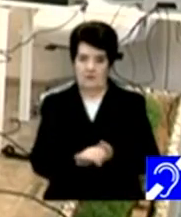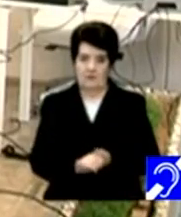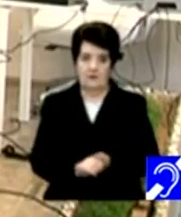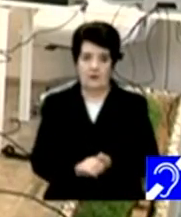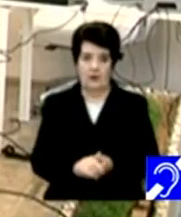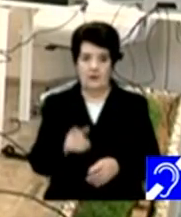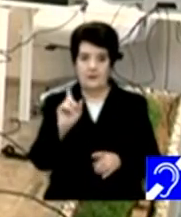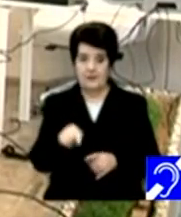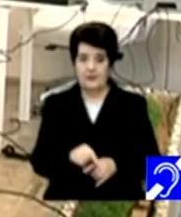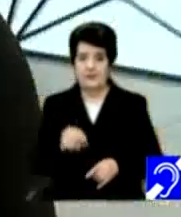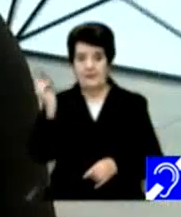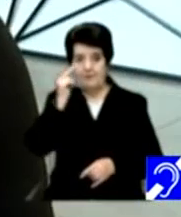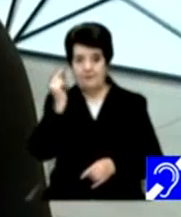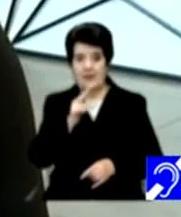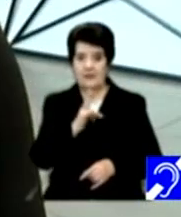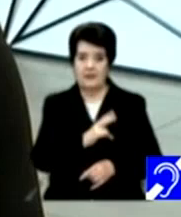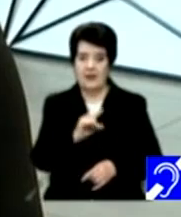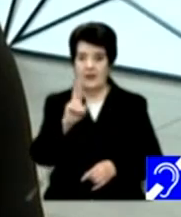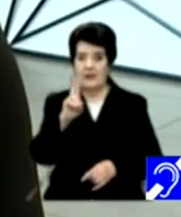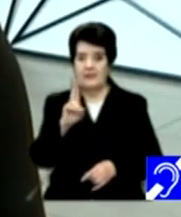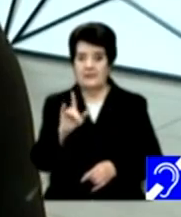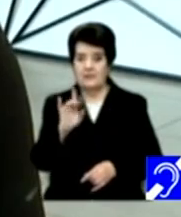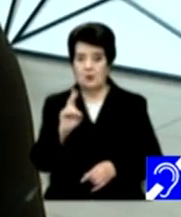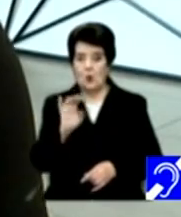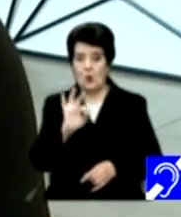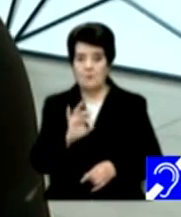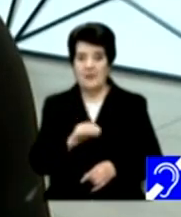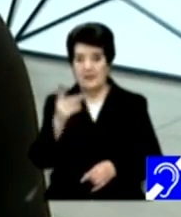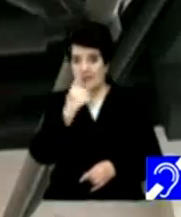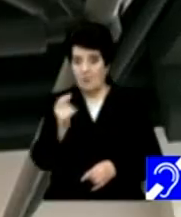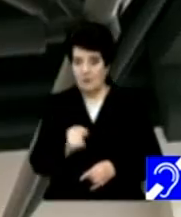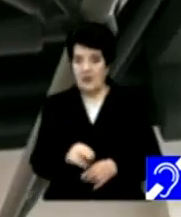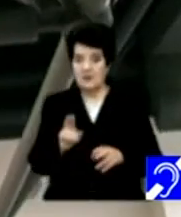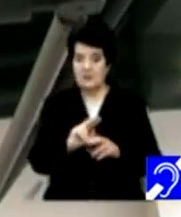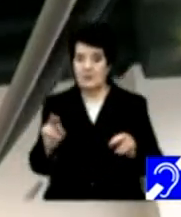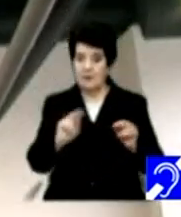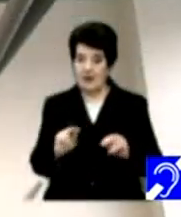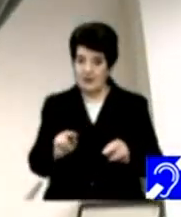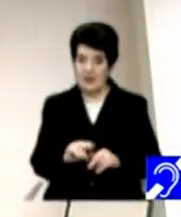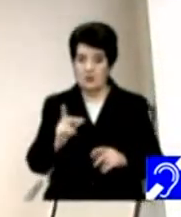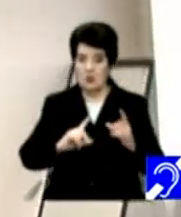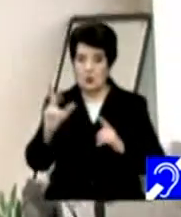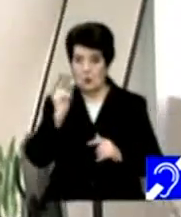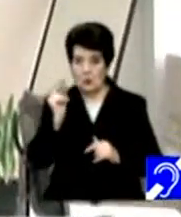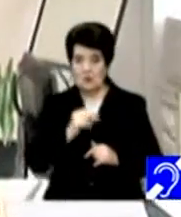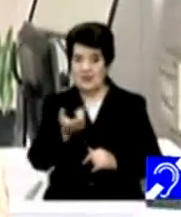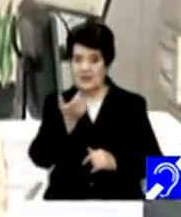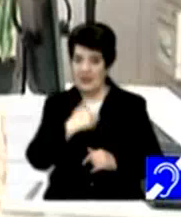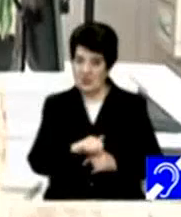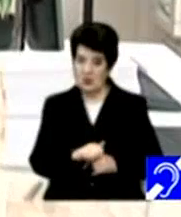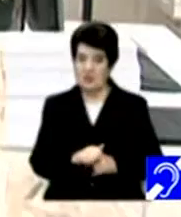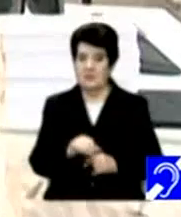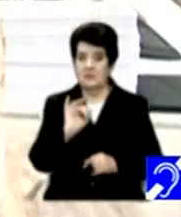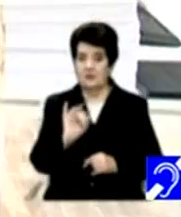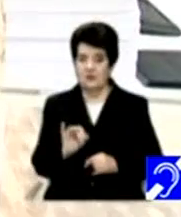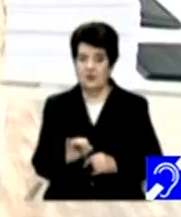dorit să se perfecționeze este și Natalia Schițco, profesor de informatică. Ea va putea preda elevilor și cursurile de inteligență artificială